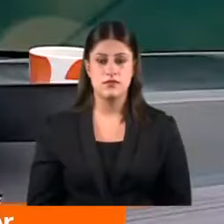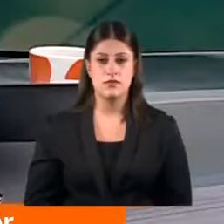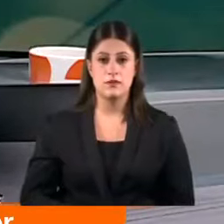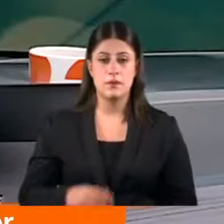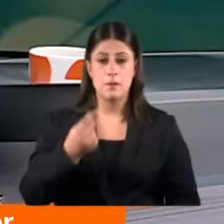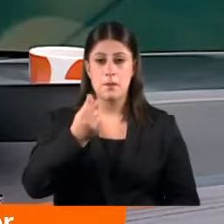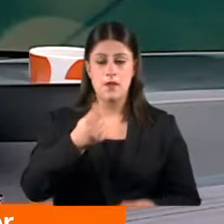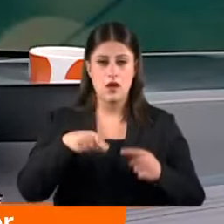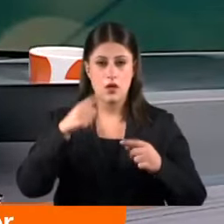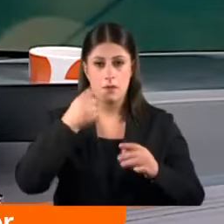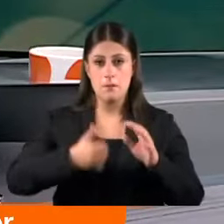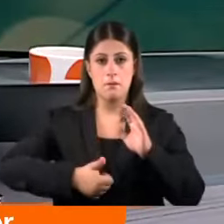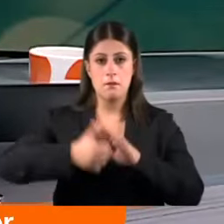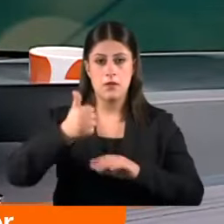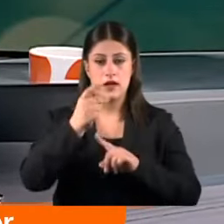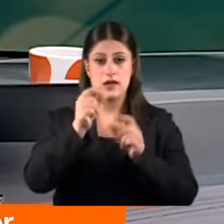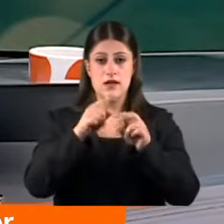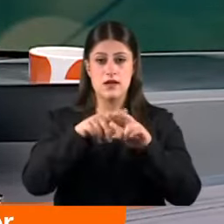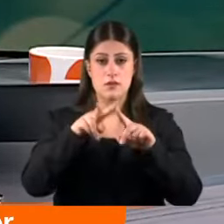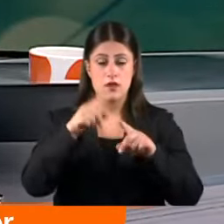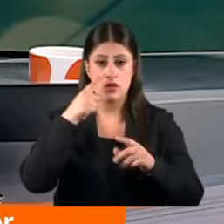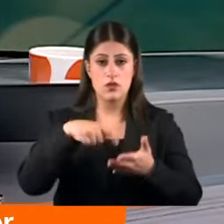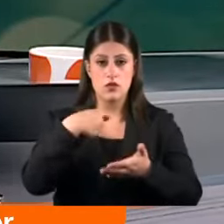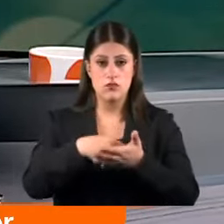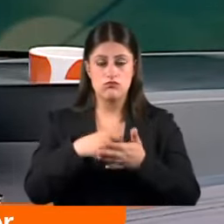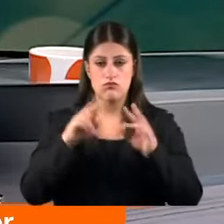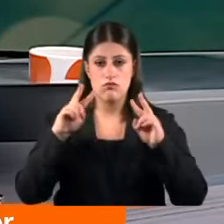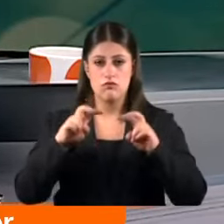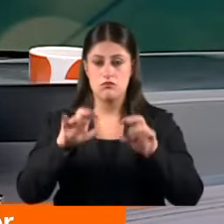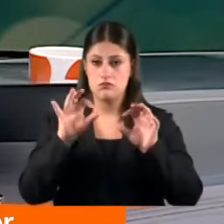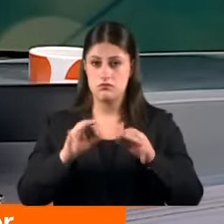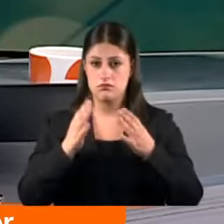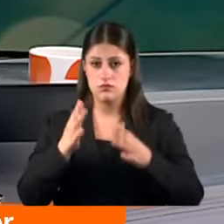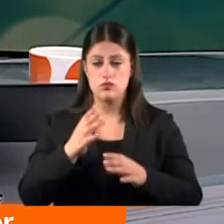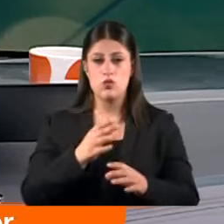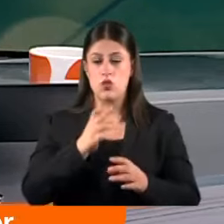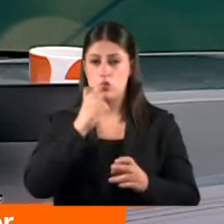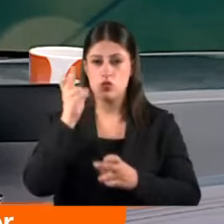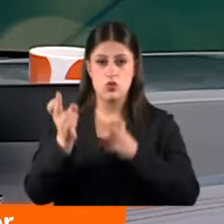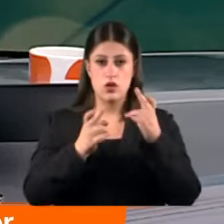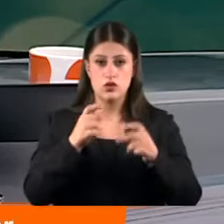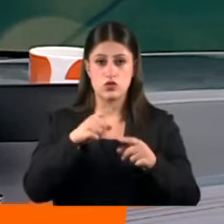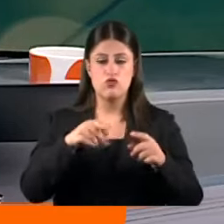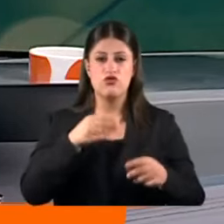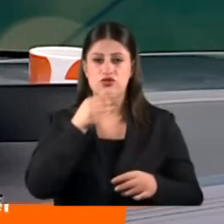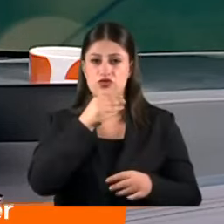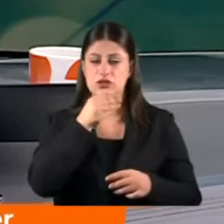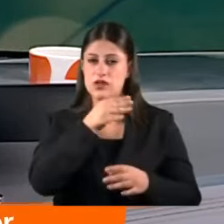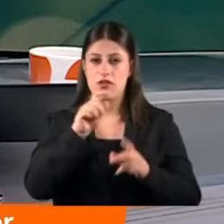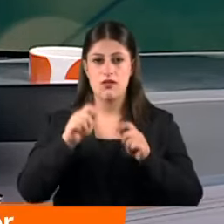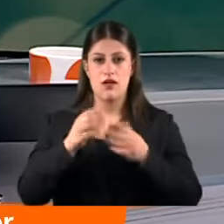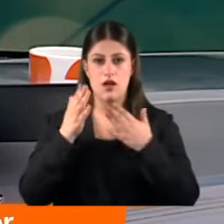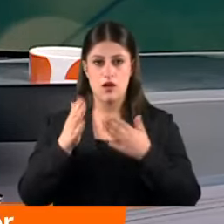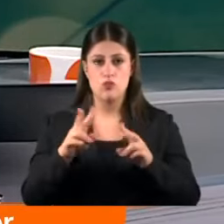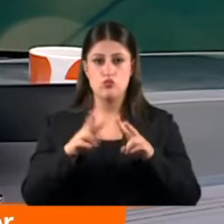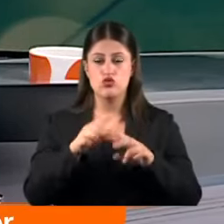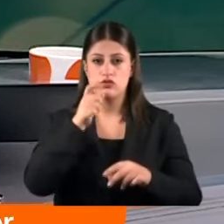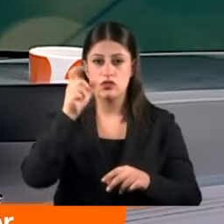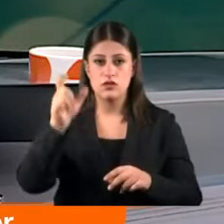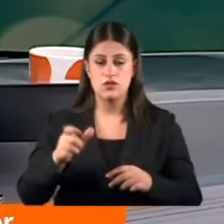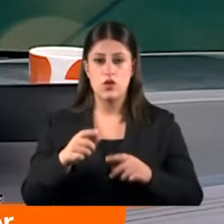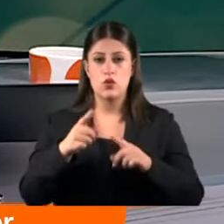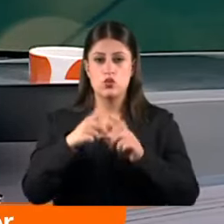Hazine ve Maliye Bakanlığı IBAN'la yapılan ödemeleri mercek altına almıştı. Dolandırıcılar bunu da fırsata çevirdi ve Mustafa Özel'i tuzağa